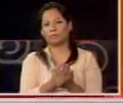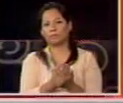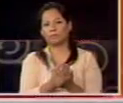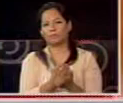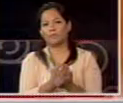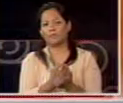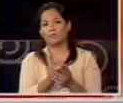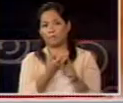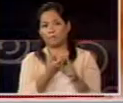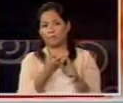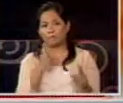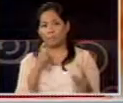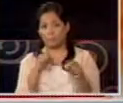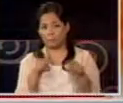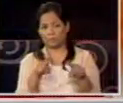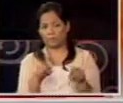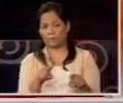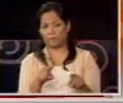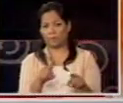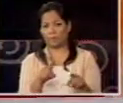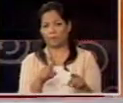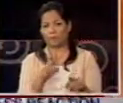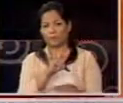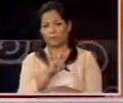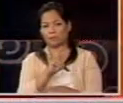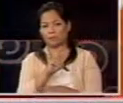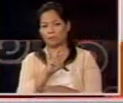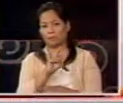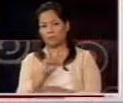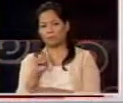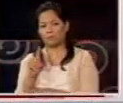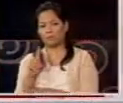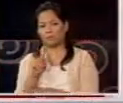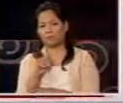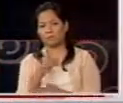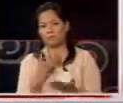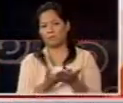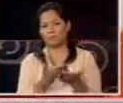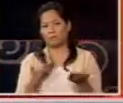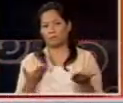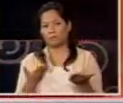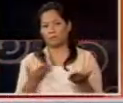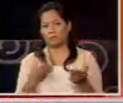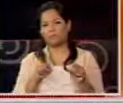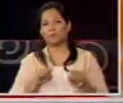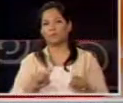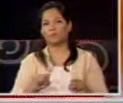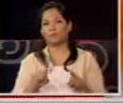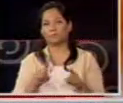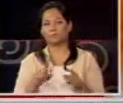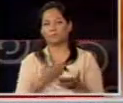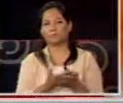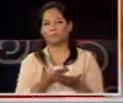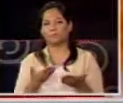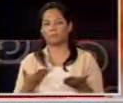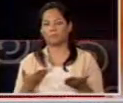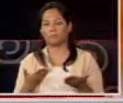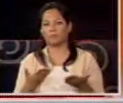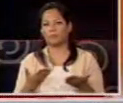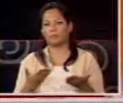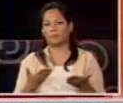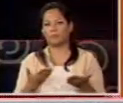supposedly that came from the sale, di ba ho? Nung 2001, property, yes. Ng property. Yung sale ng property